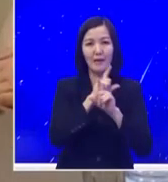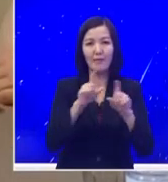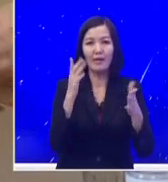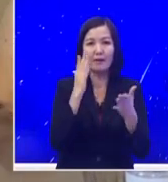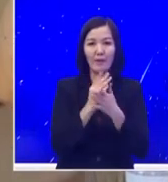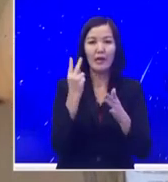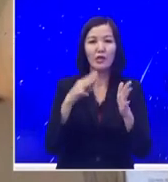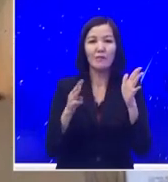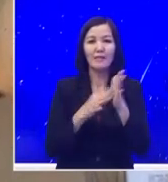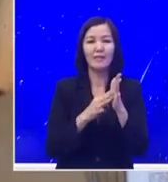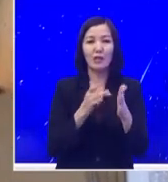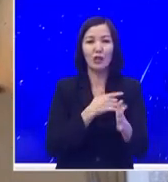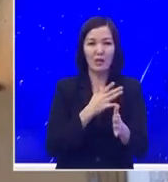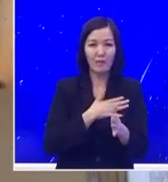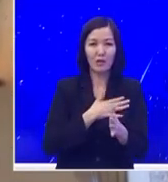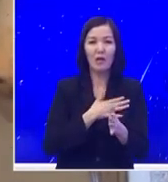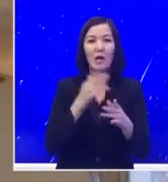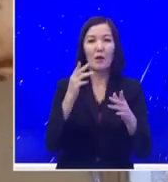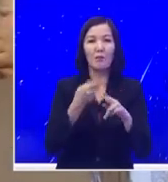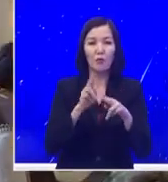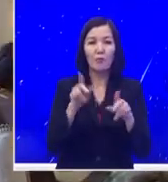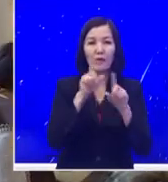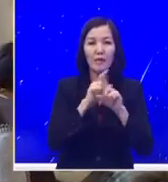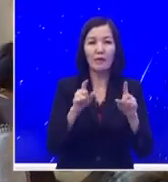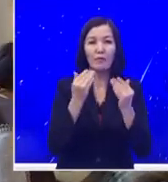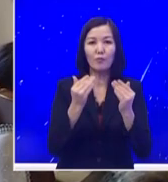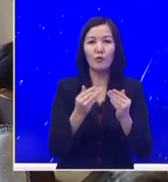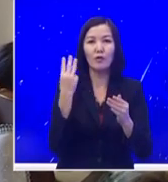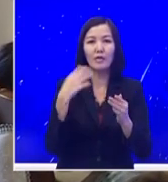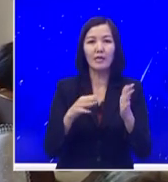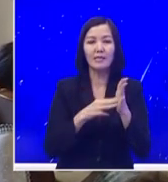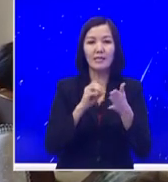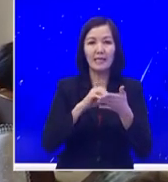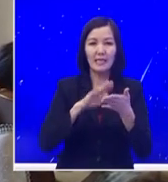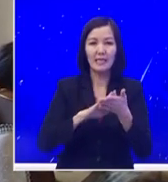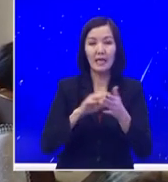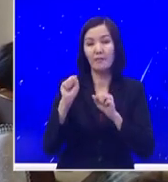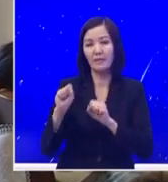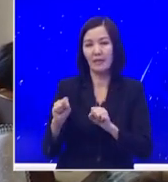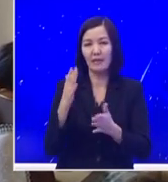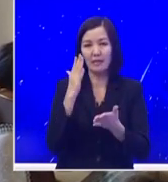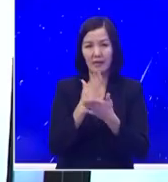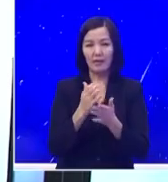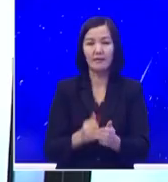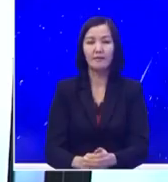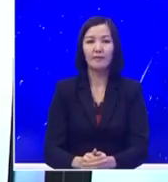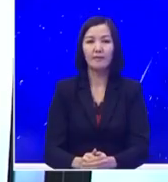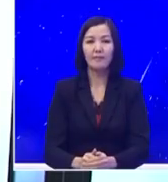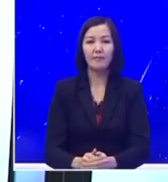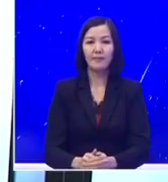болса, оның 28-і жеке меншік. Бұл мекемелердің бүгінге дейін 48-і тіркеліп сақтандырылған.